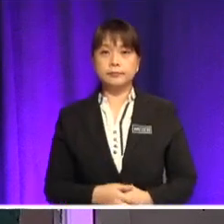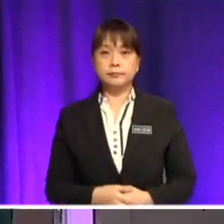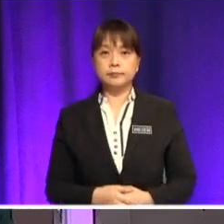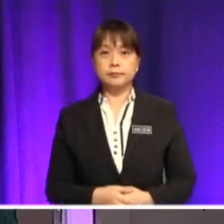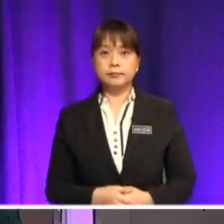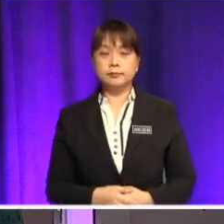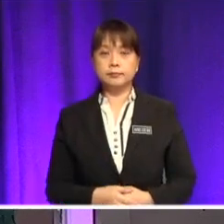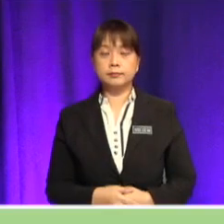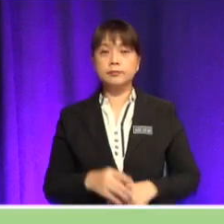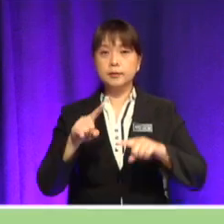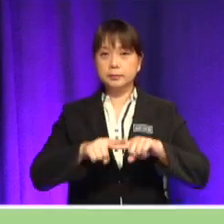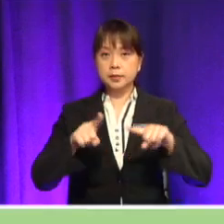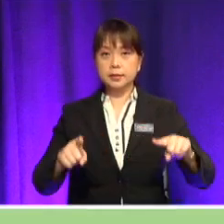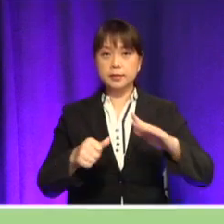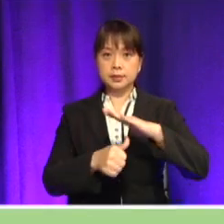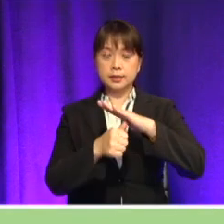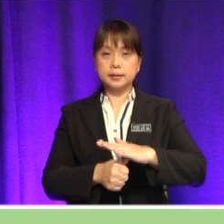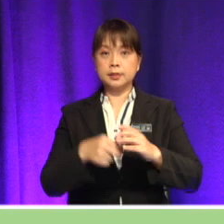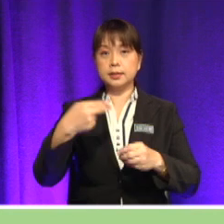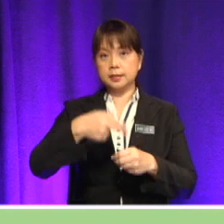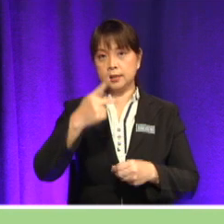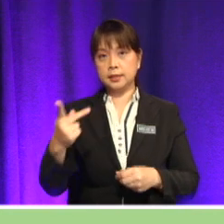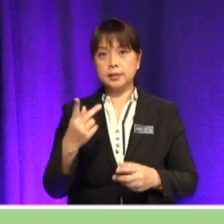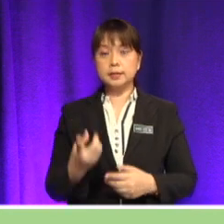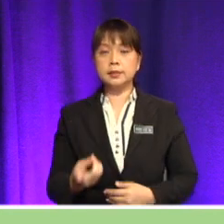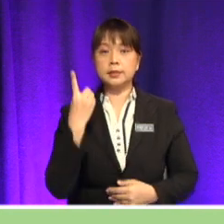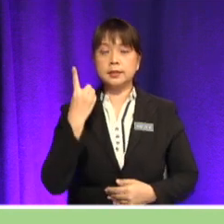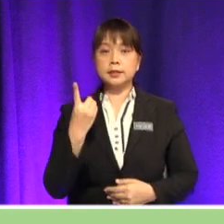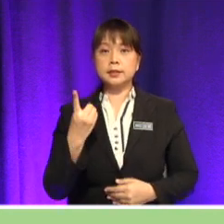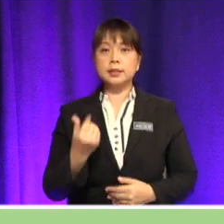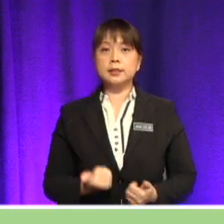perbedaan tekanan menghasilkan daya angkat